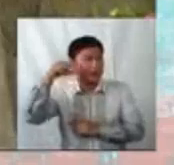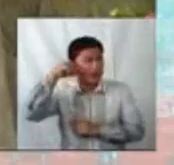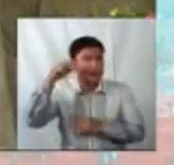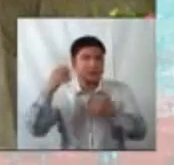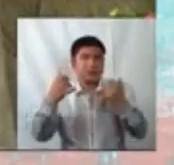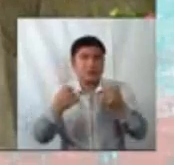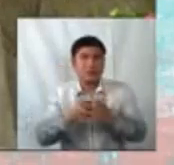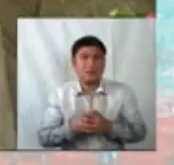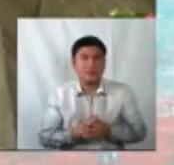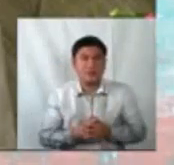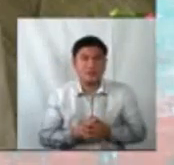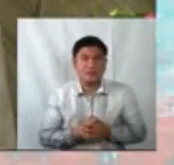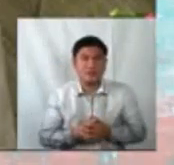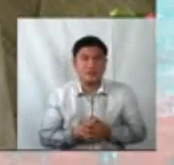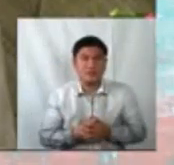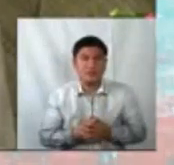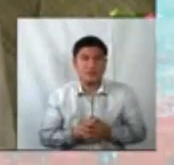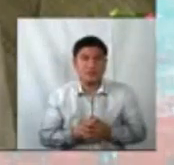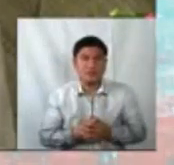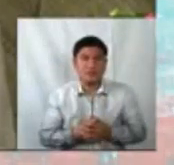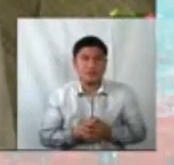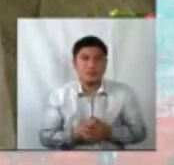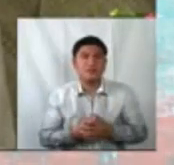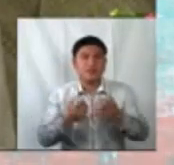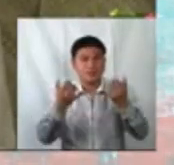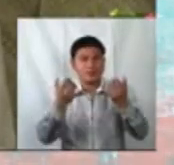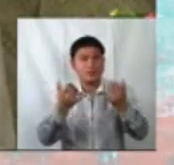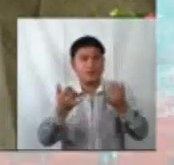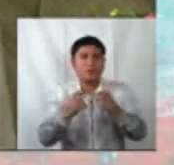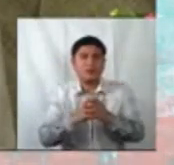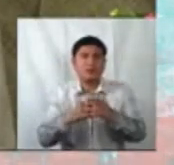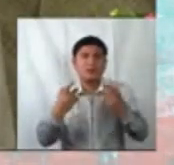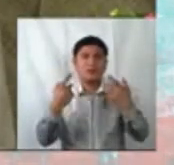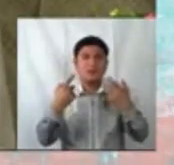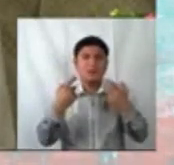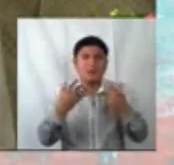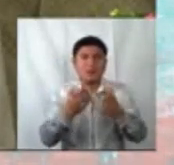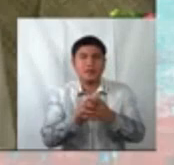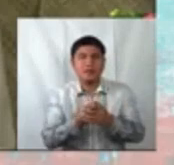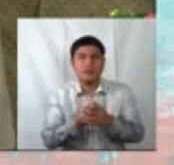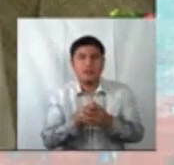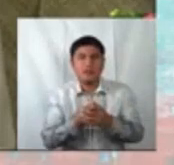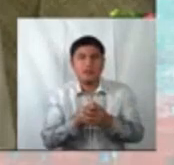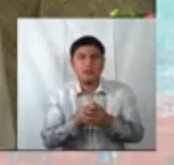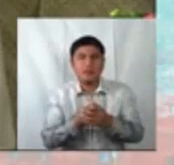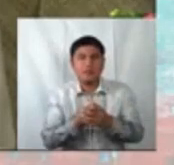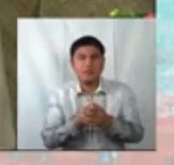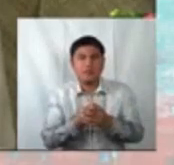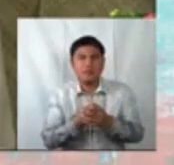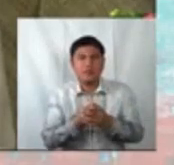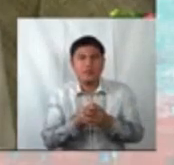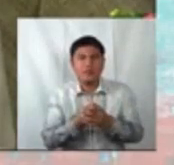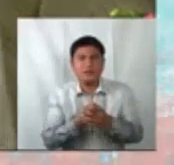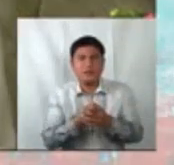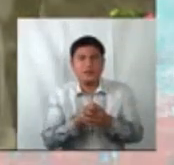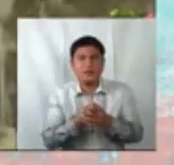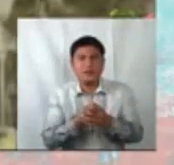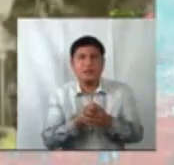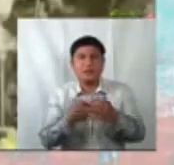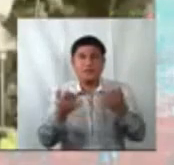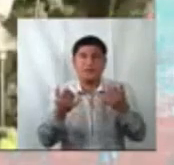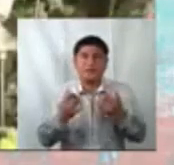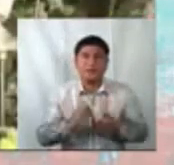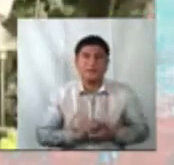say, siguro ikaw magsabi, ang may bearer ng good news. Pwede na. It was already given nung